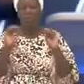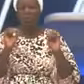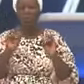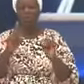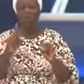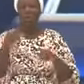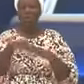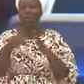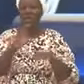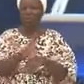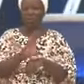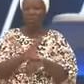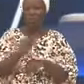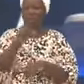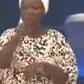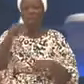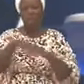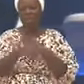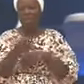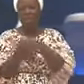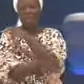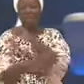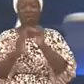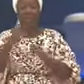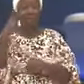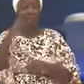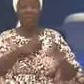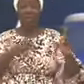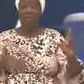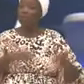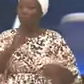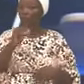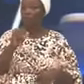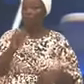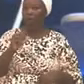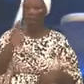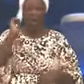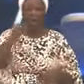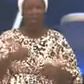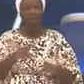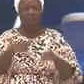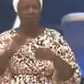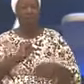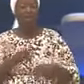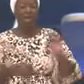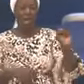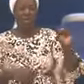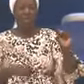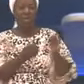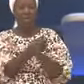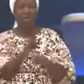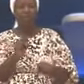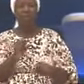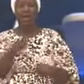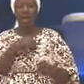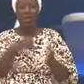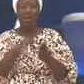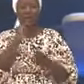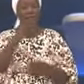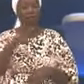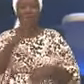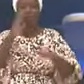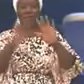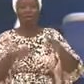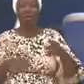personnes dans le pays le verra le seigneur alors il donne le salut et c'est pour la pluie